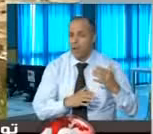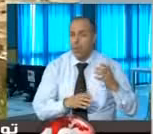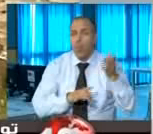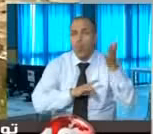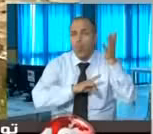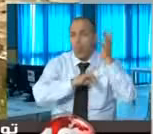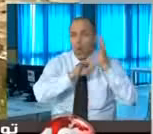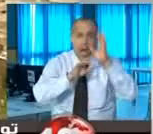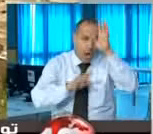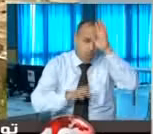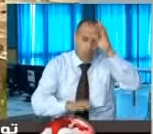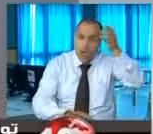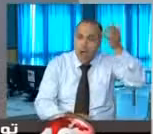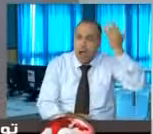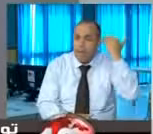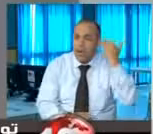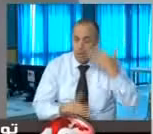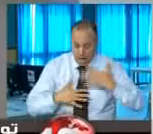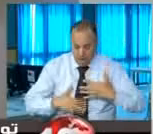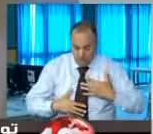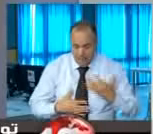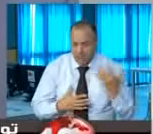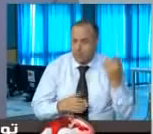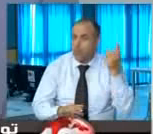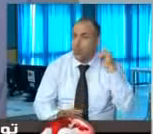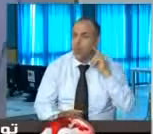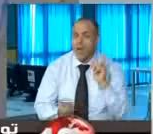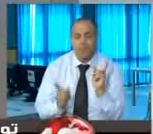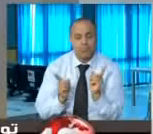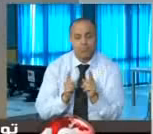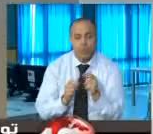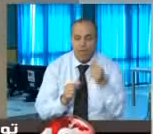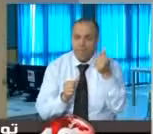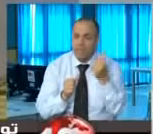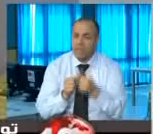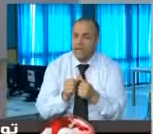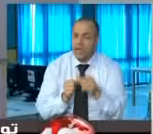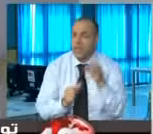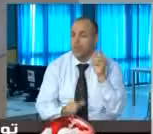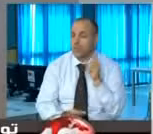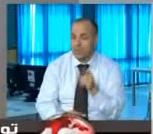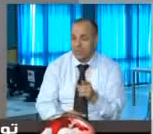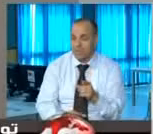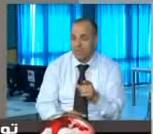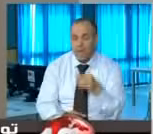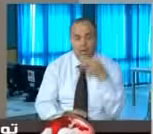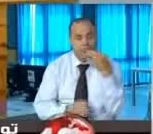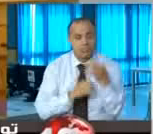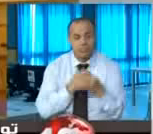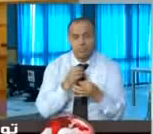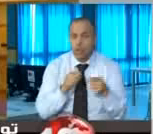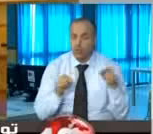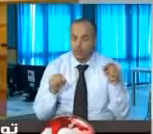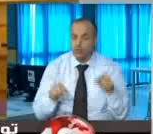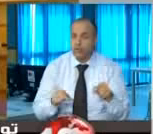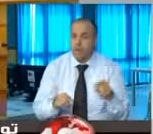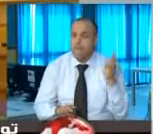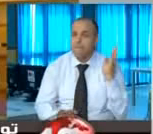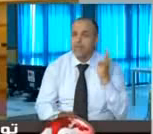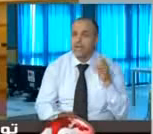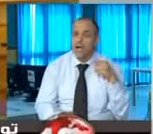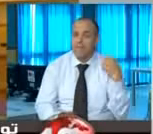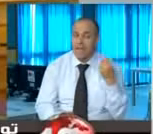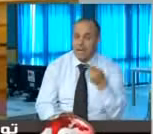ومعالم أثرية، لباس تقليدي لتلخصه في ذاكرة وطنية تحدث عنها الحاضرون في الملتقى